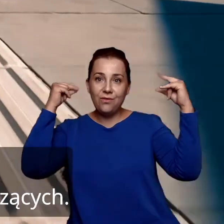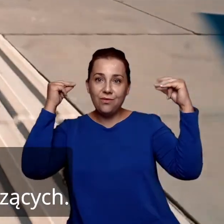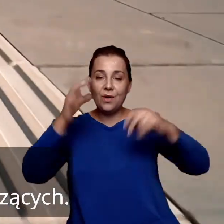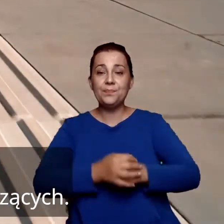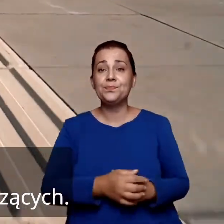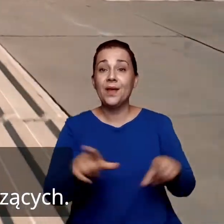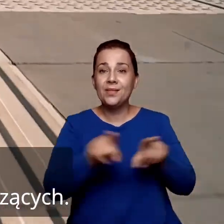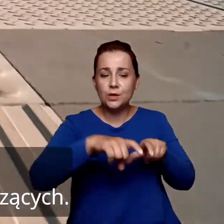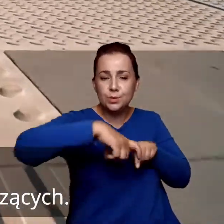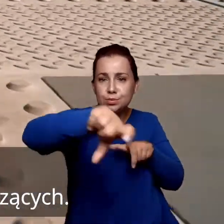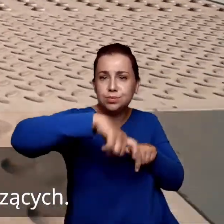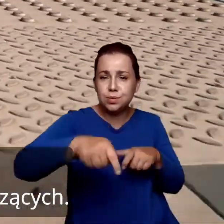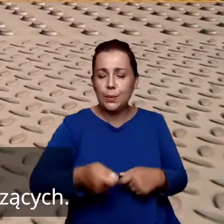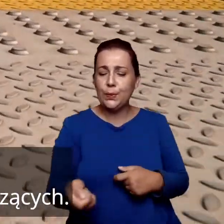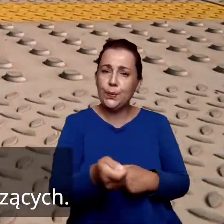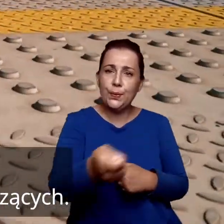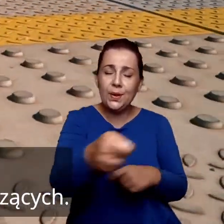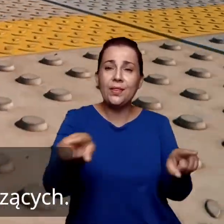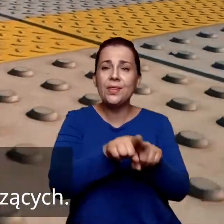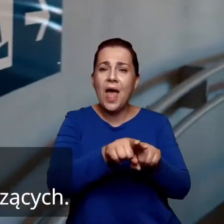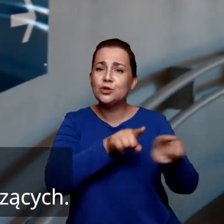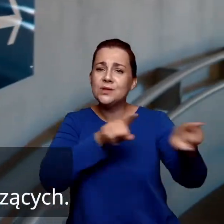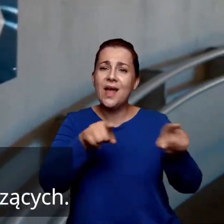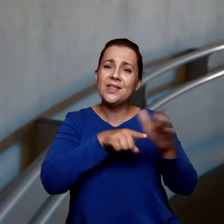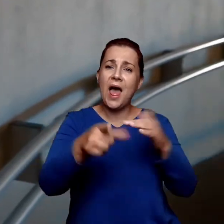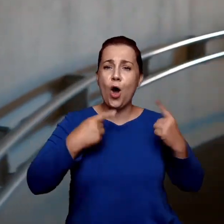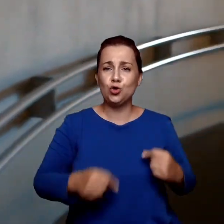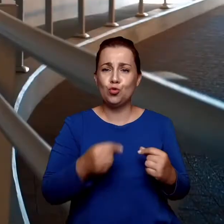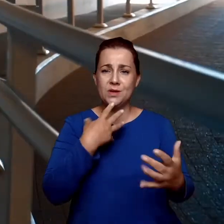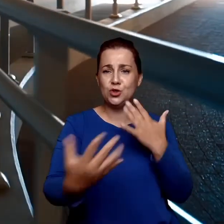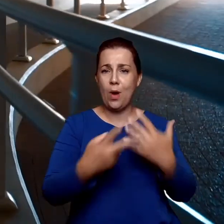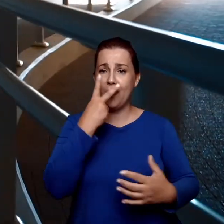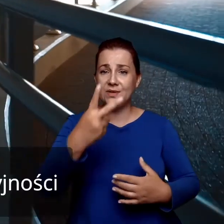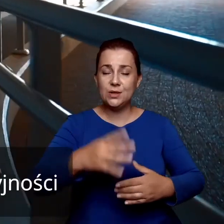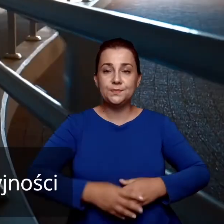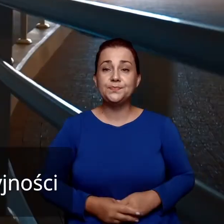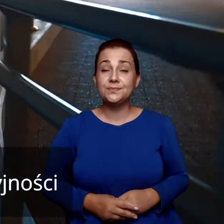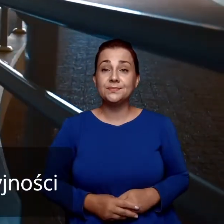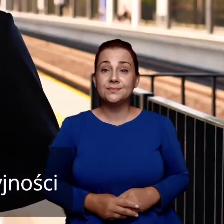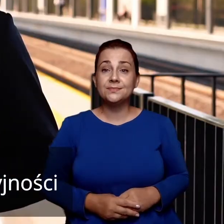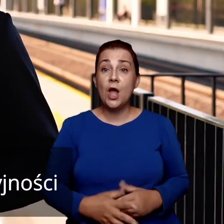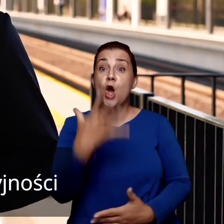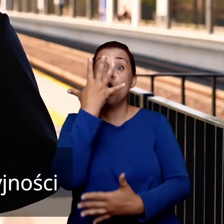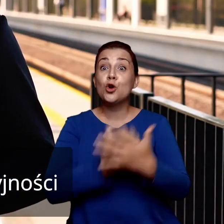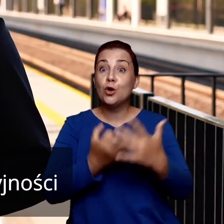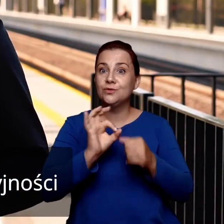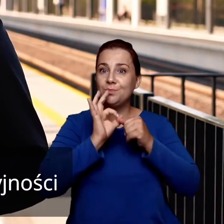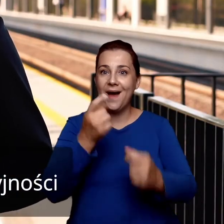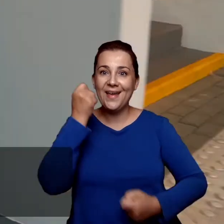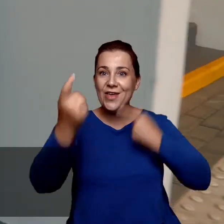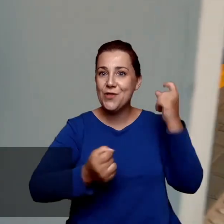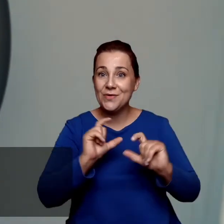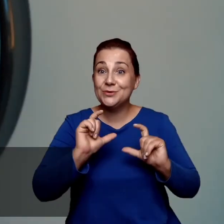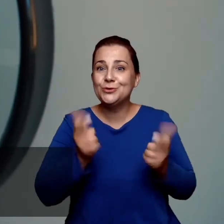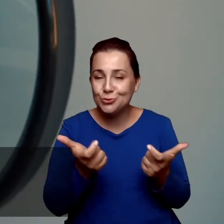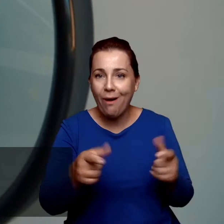ścieżki prowadzące, czy oznakowanie dla osób niedowidzących. Korzyści z wprowadzenia innowacyjności to przede